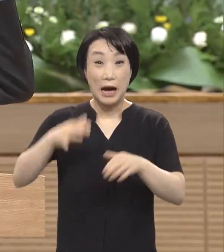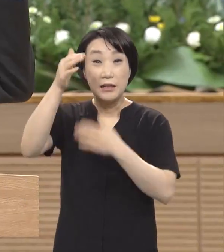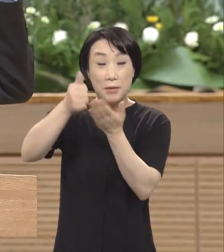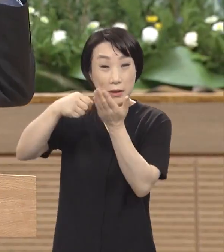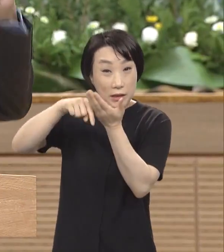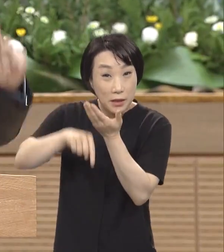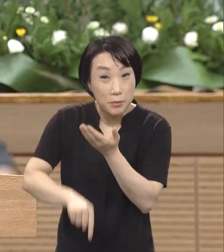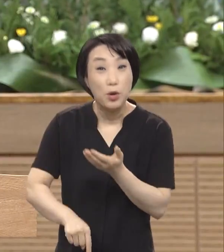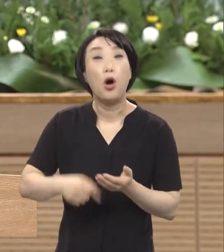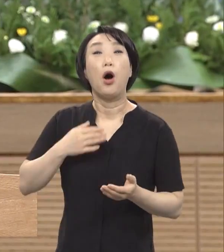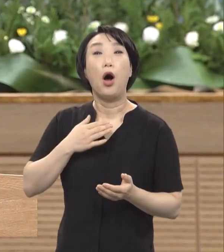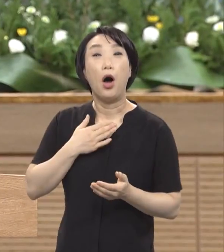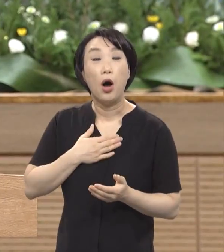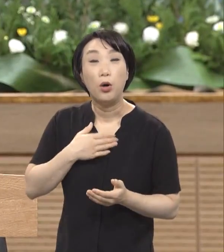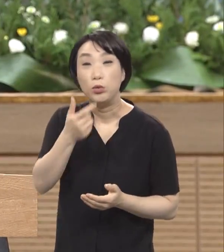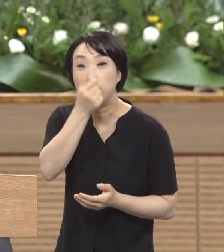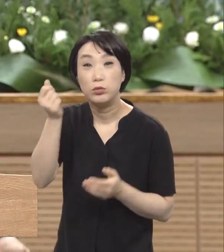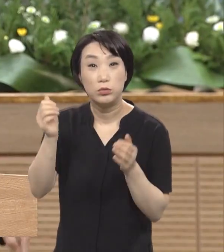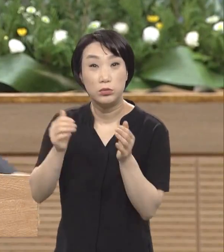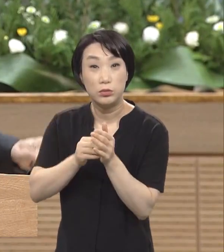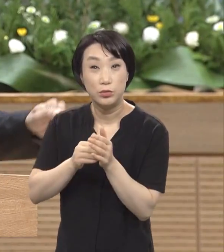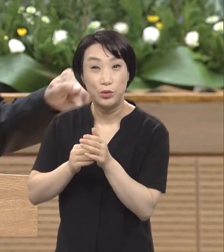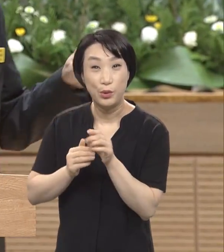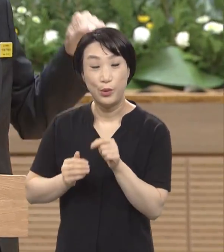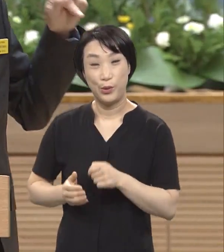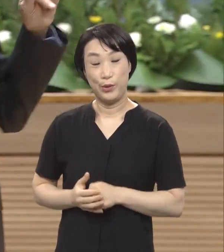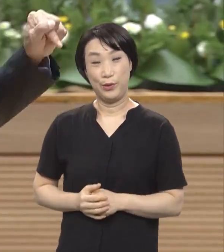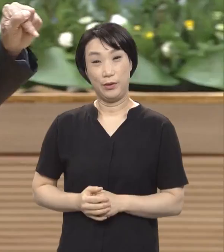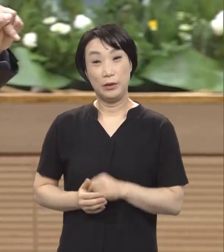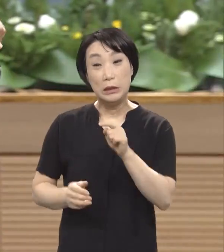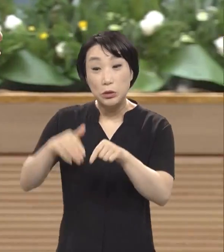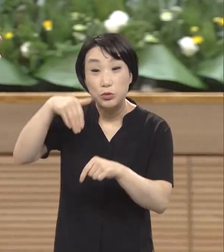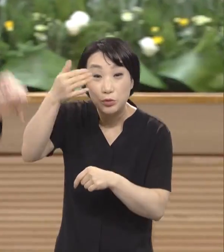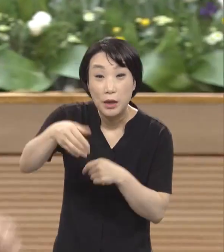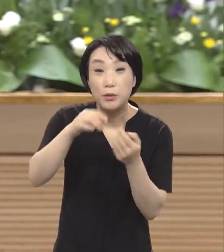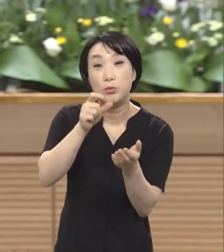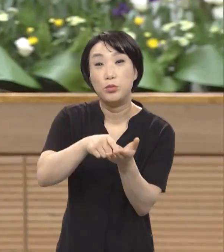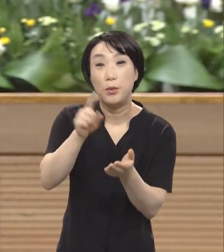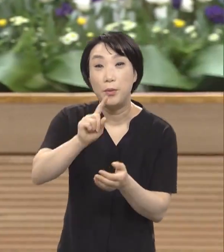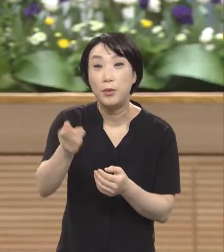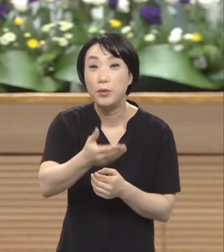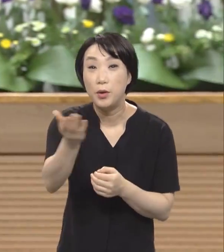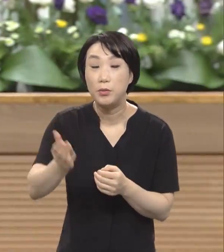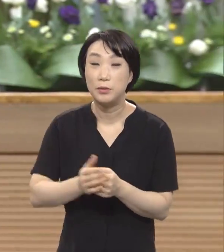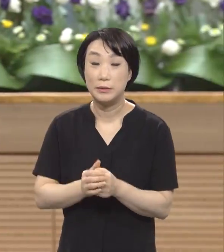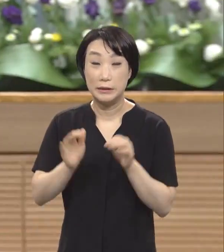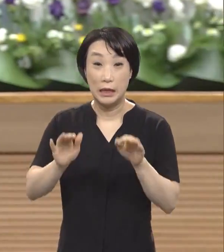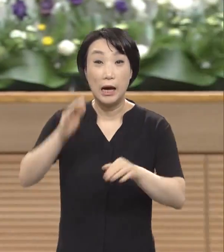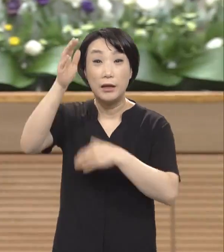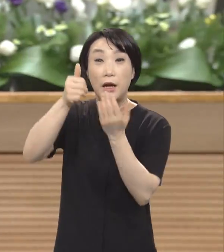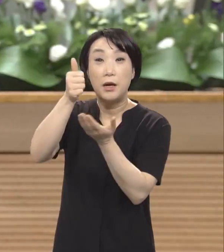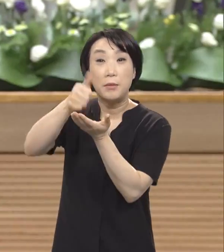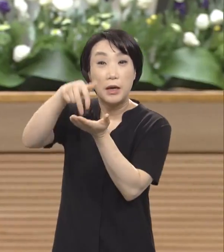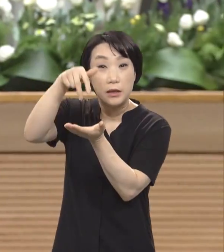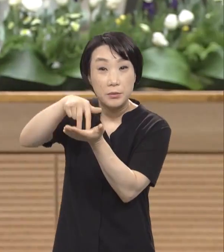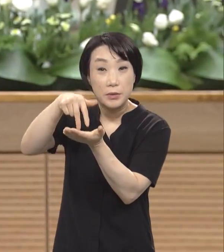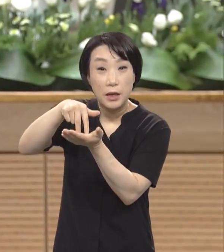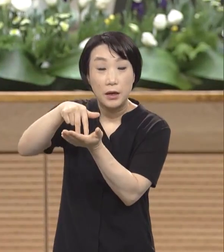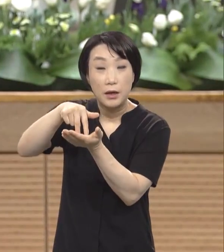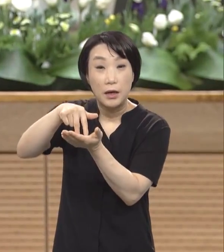하나님의 깊은 것을 통달한다. 그 뒤에 하나님의